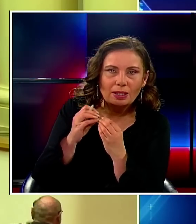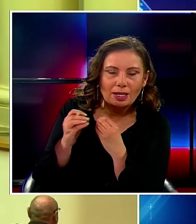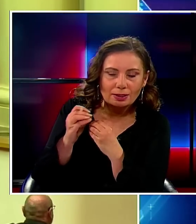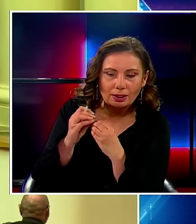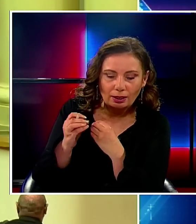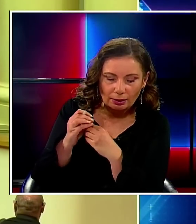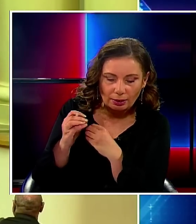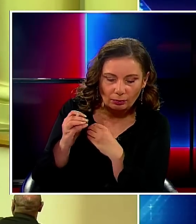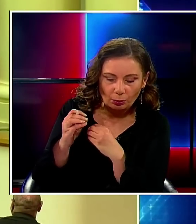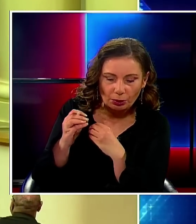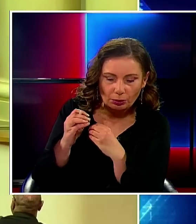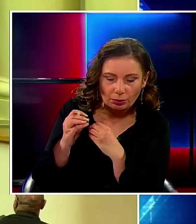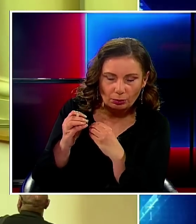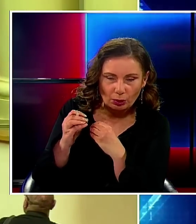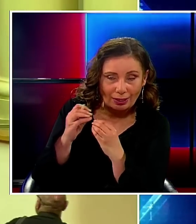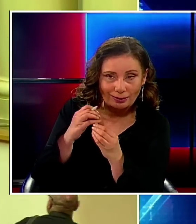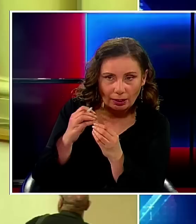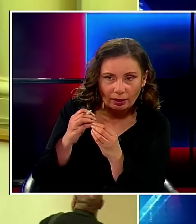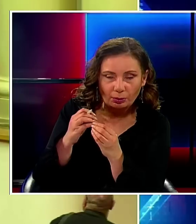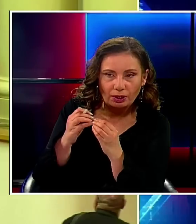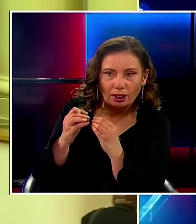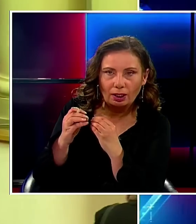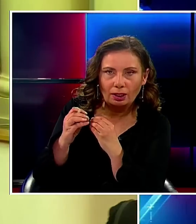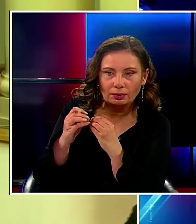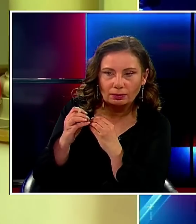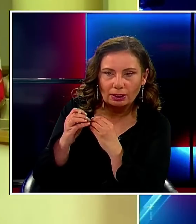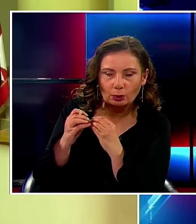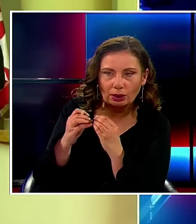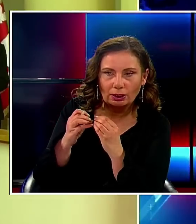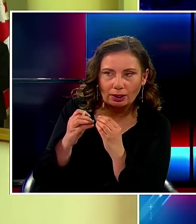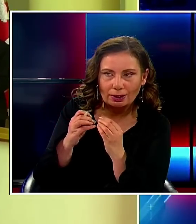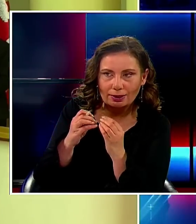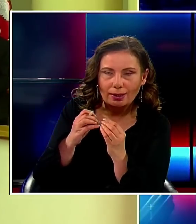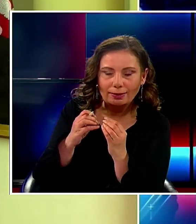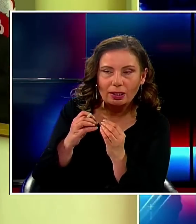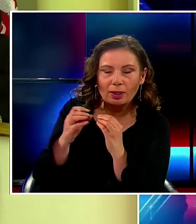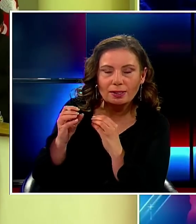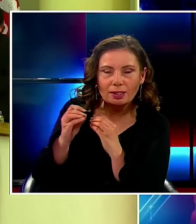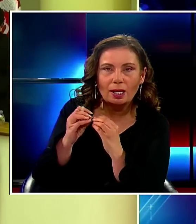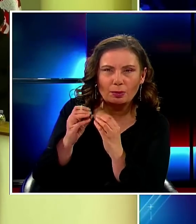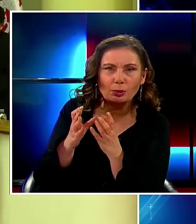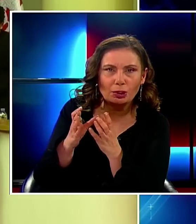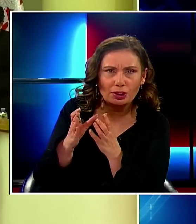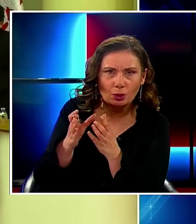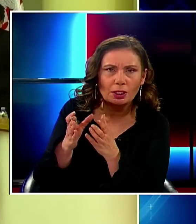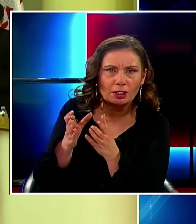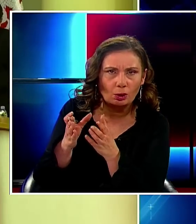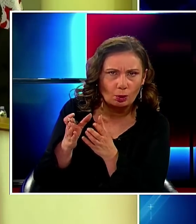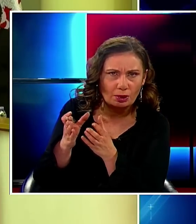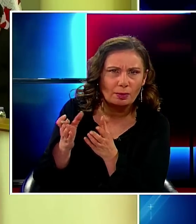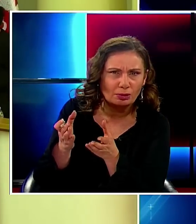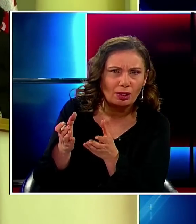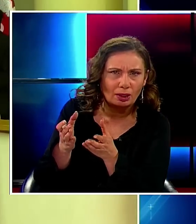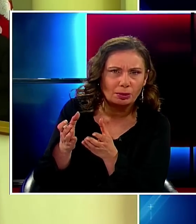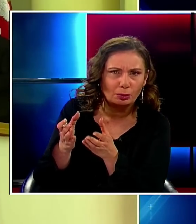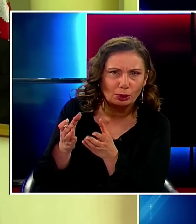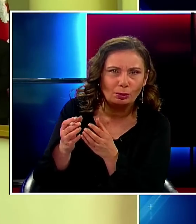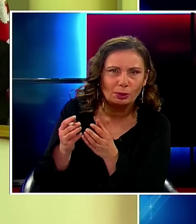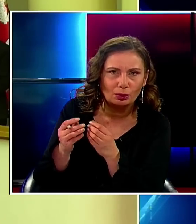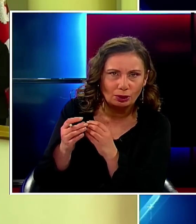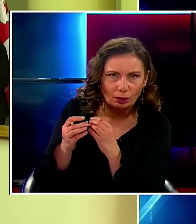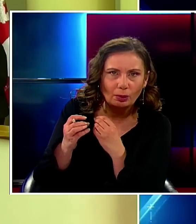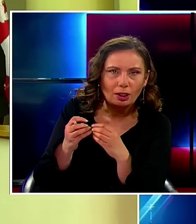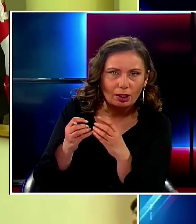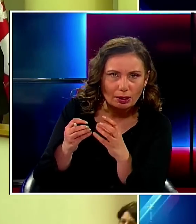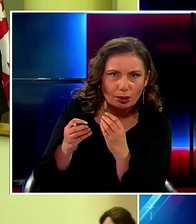საუბრობს იმ ენაზე, რაც ევროპისთვის გასაგებია, ქართული ხალხის ნებაზე, ამ შემთხვევაში სწორად საუბრობს, ამაზე ვთანხმდებით,